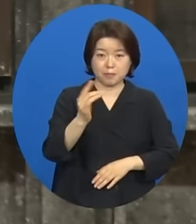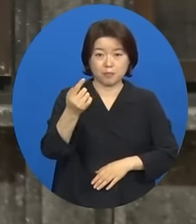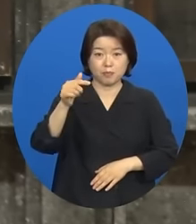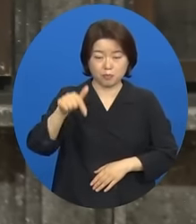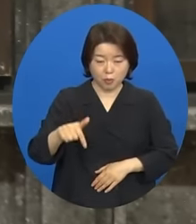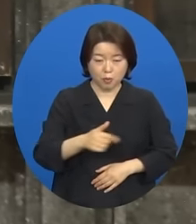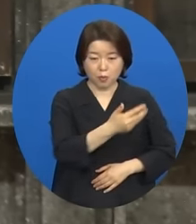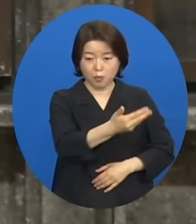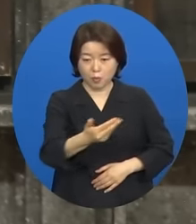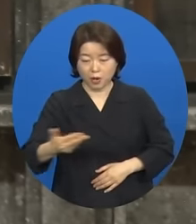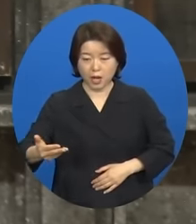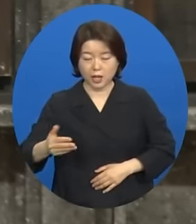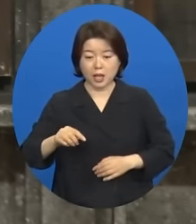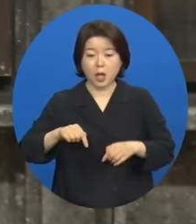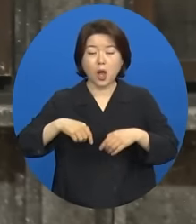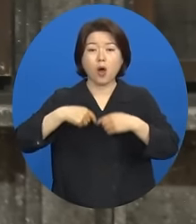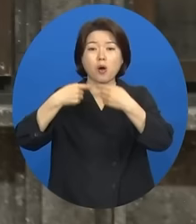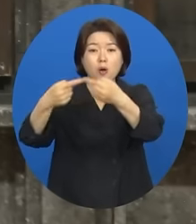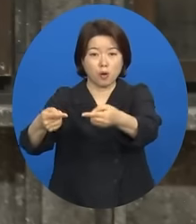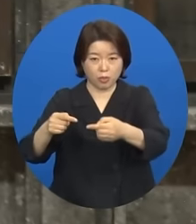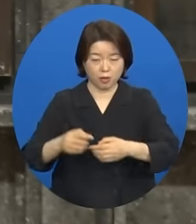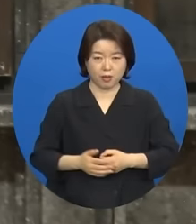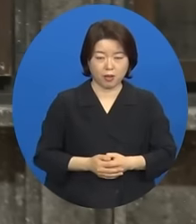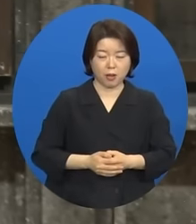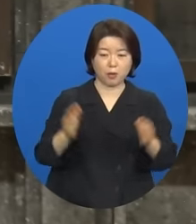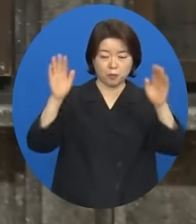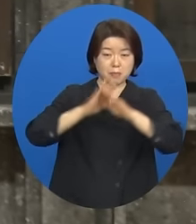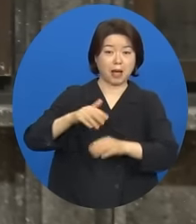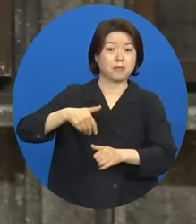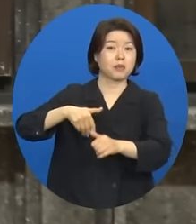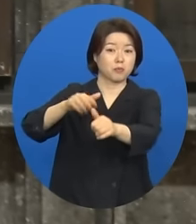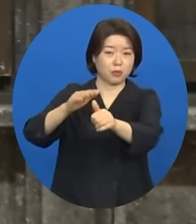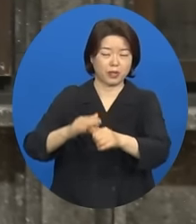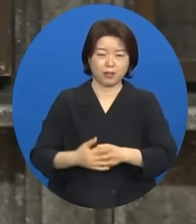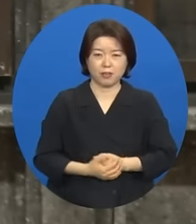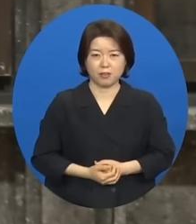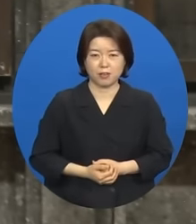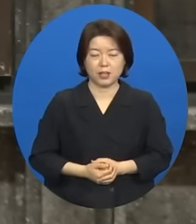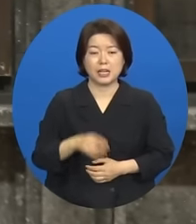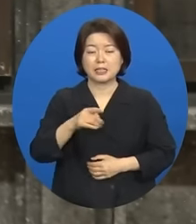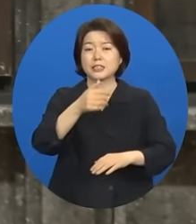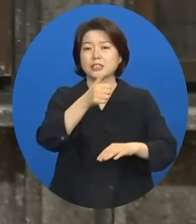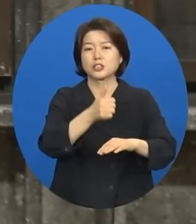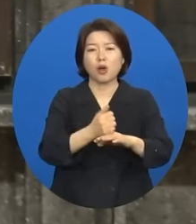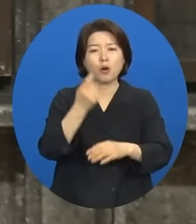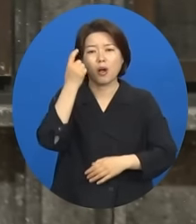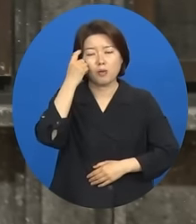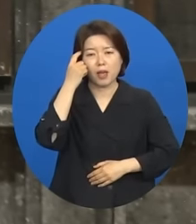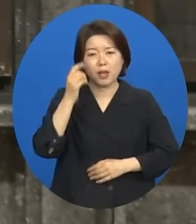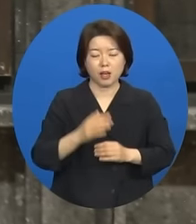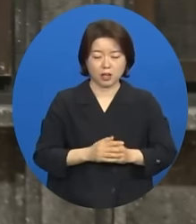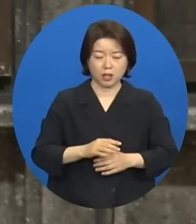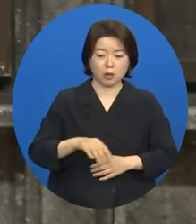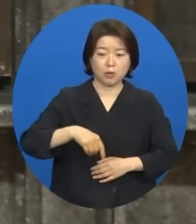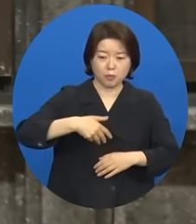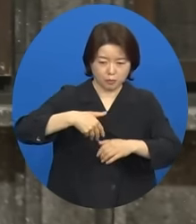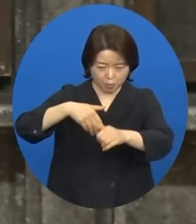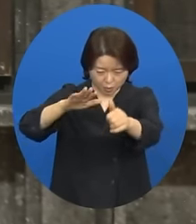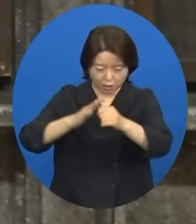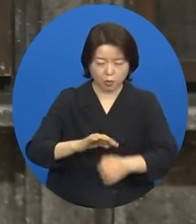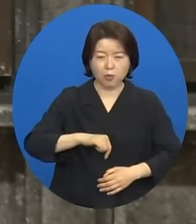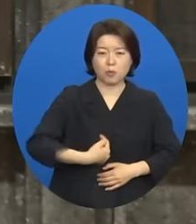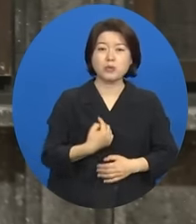낮에 건너게 하지도 못해요. 두려워서 밤에 보냅니다. 그렇게 된 결과가 뭐냐면 이제 혼자 남는 거예요. 자,